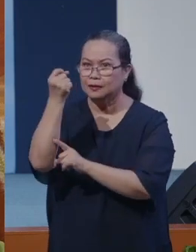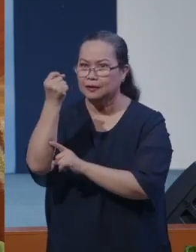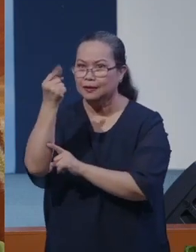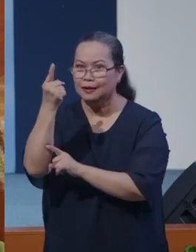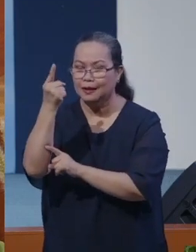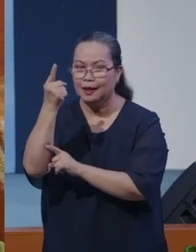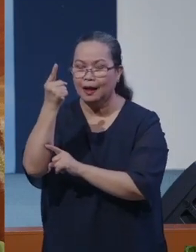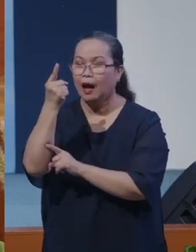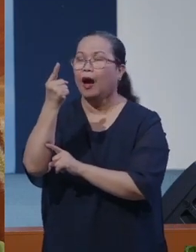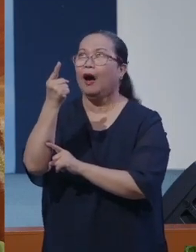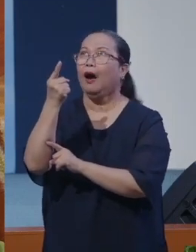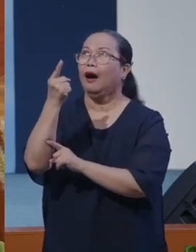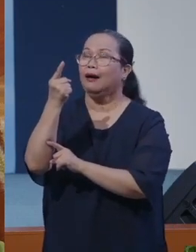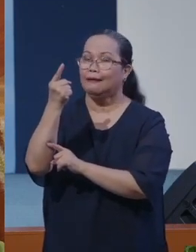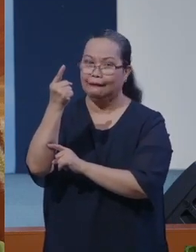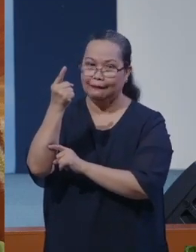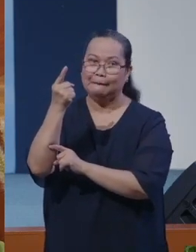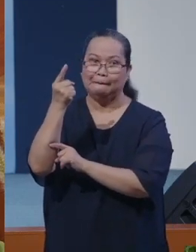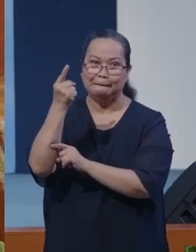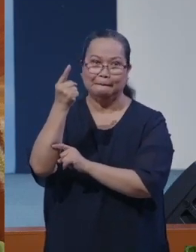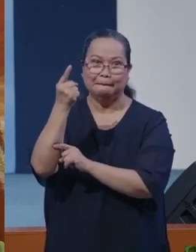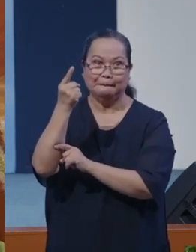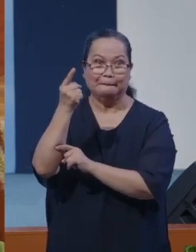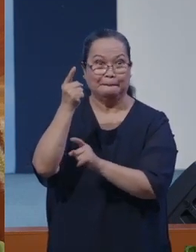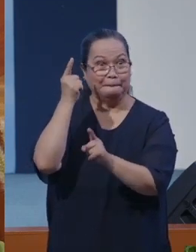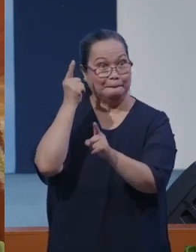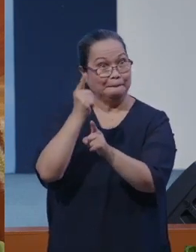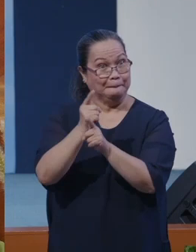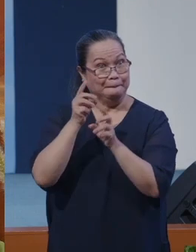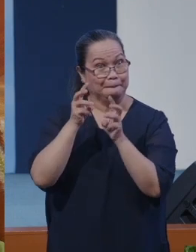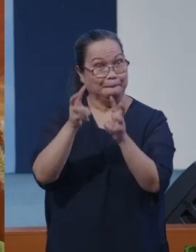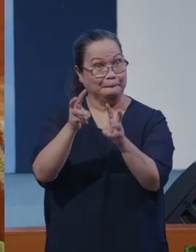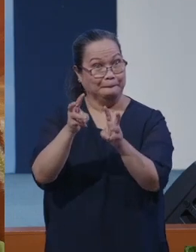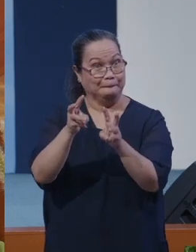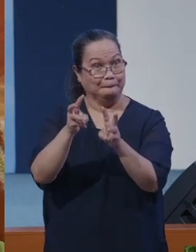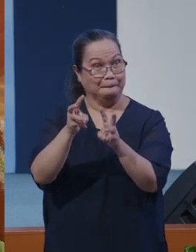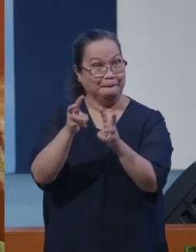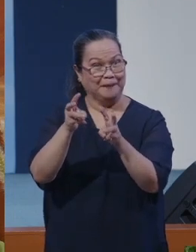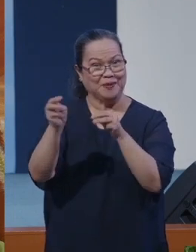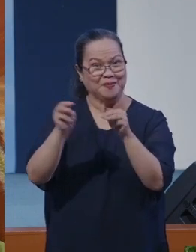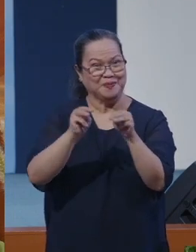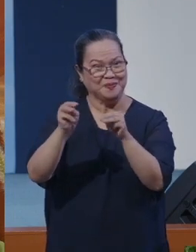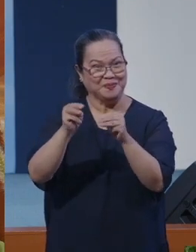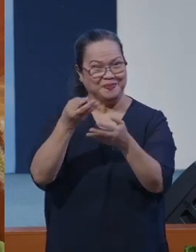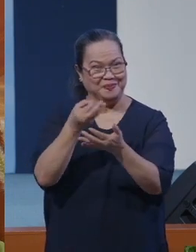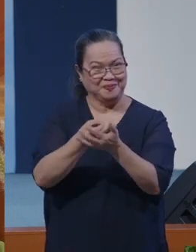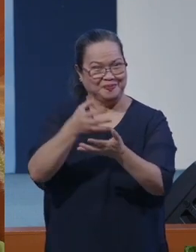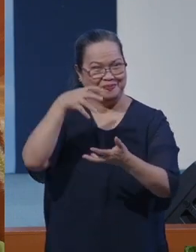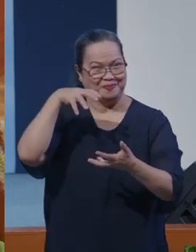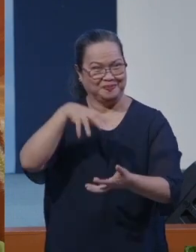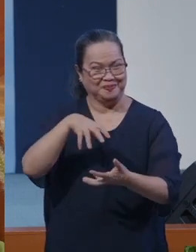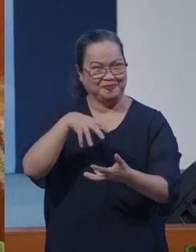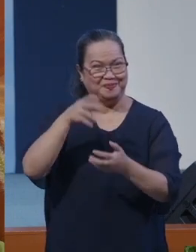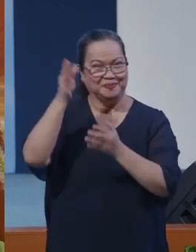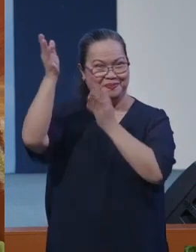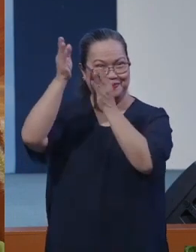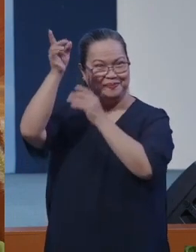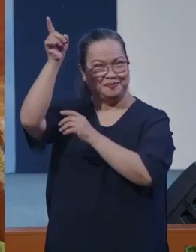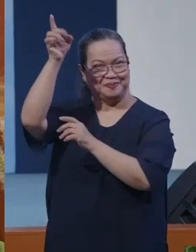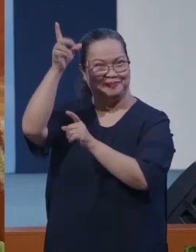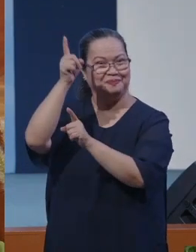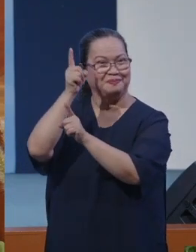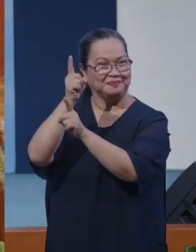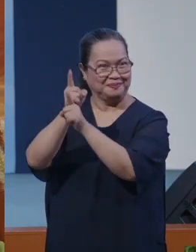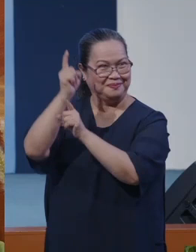perspektibo. Sabi niya, yung tamang paraan ng paghawak ng kayamanan ay paglilingkod sa tamang